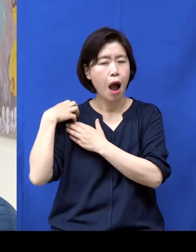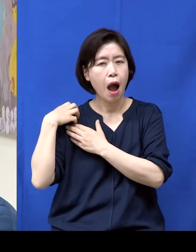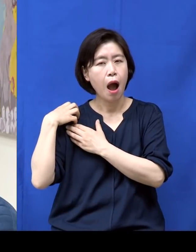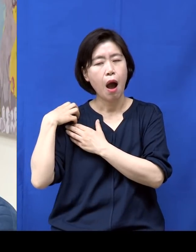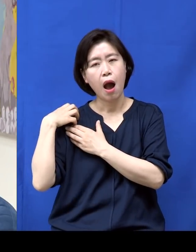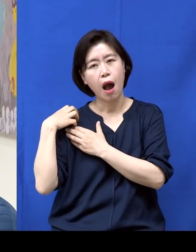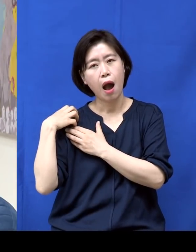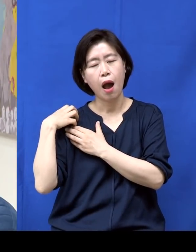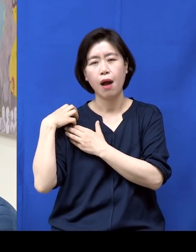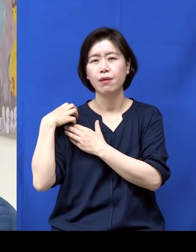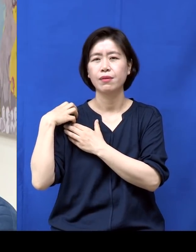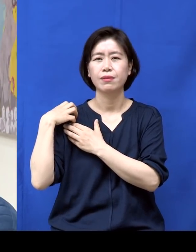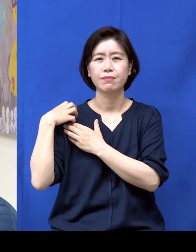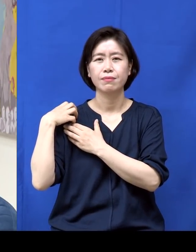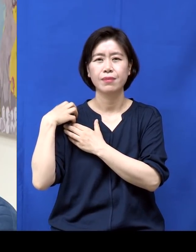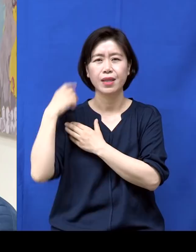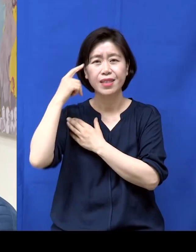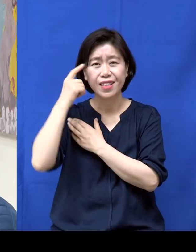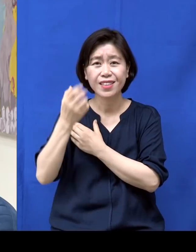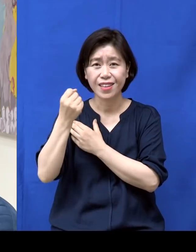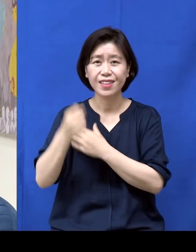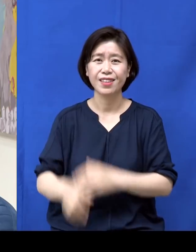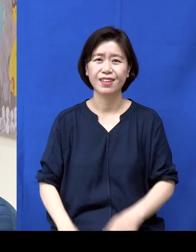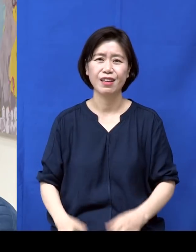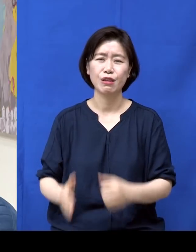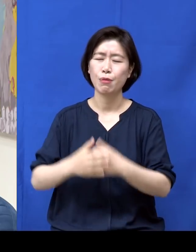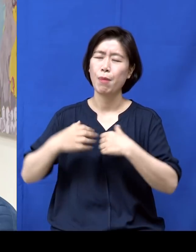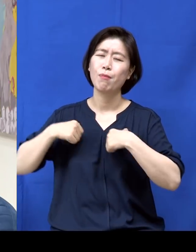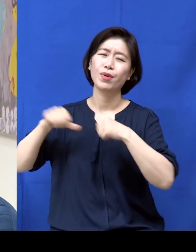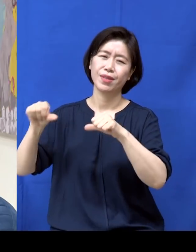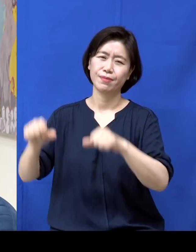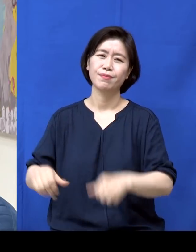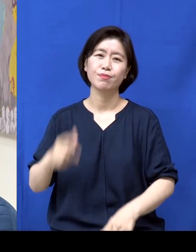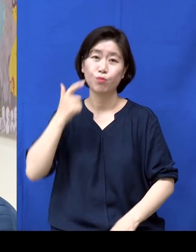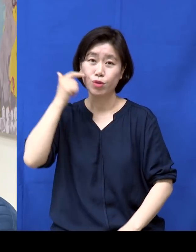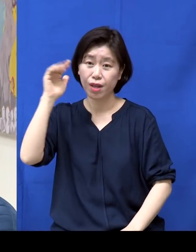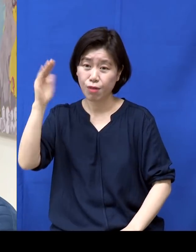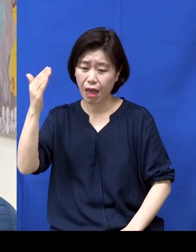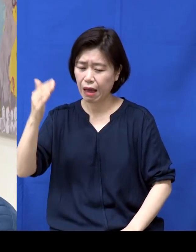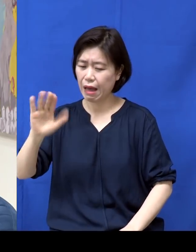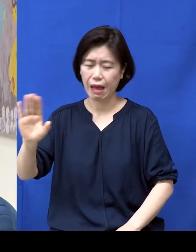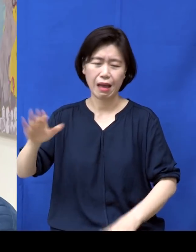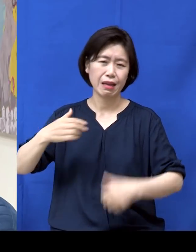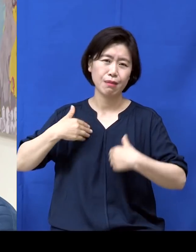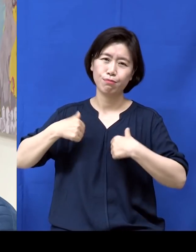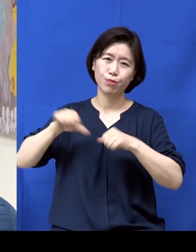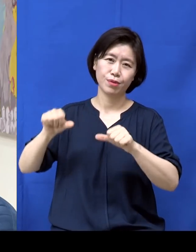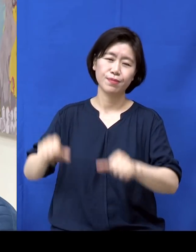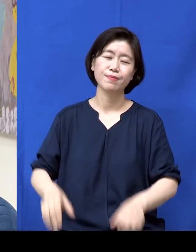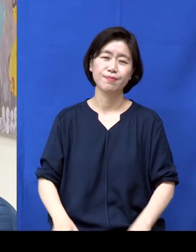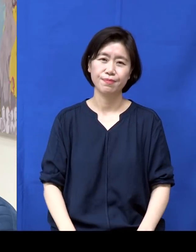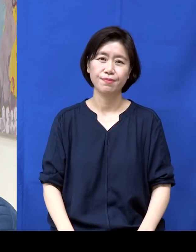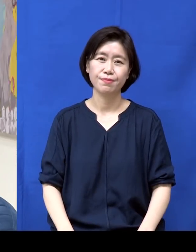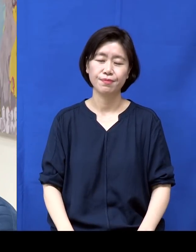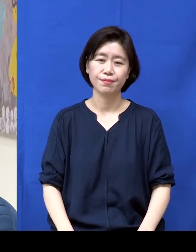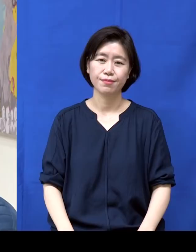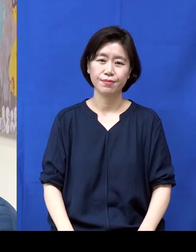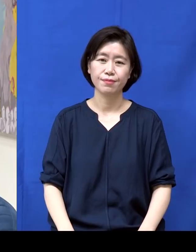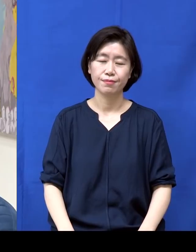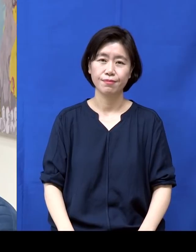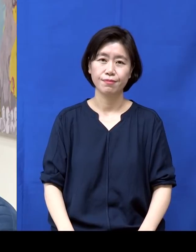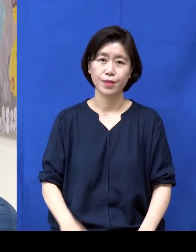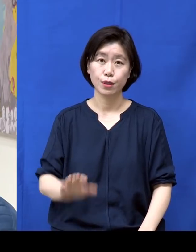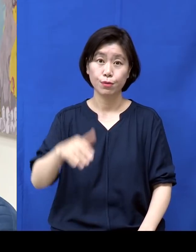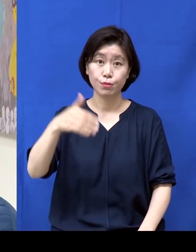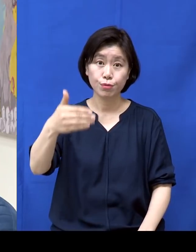아니야. 네. 그래서 그만뒀어요. 포기를 한 거예요. 목회자가 되는 건. 네네. 그 목사로서 세상을 바꾸는 걸 포기하고